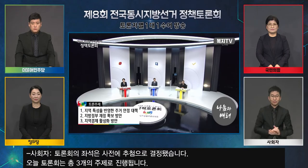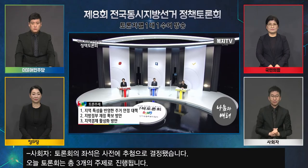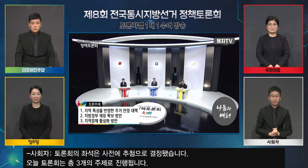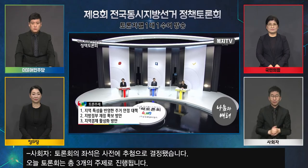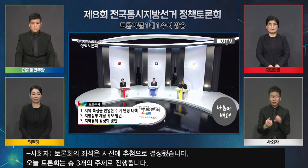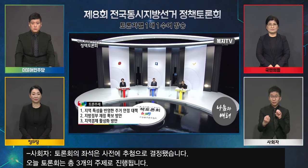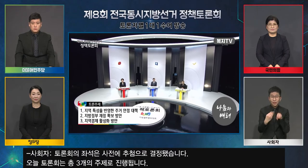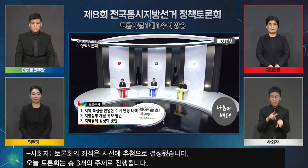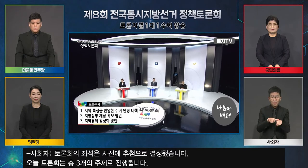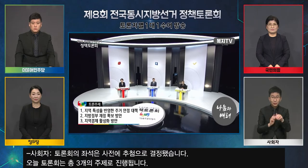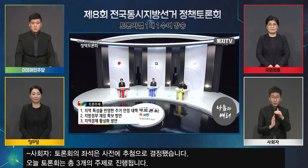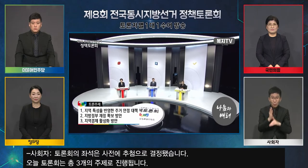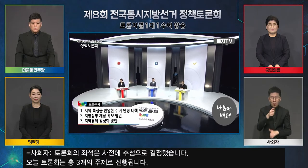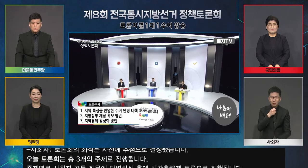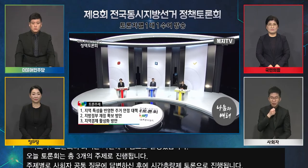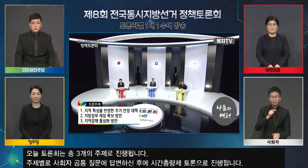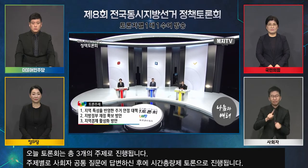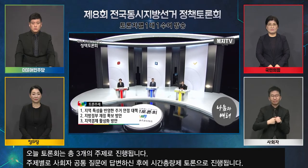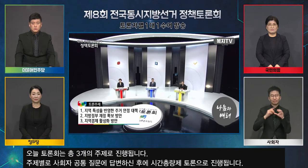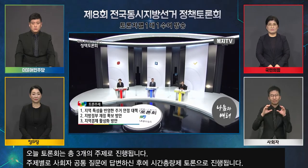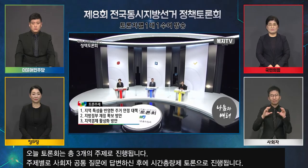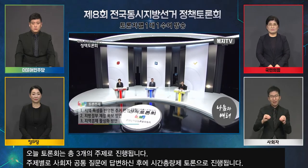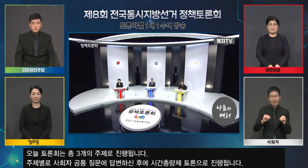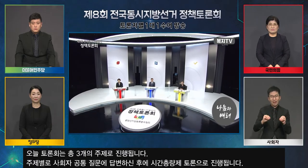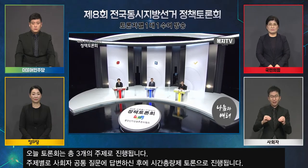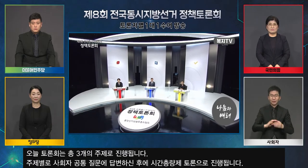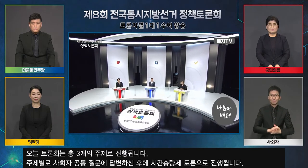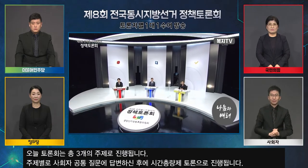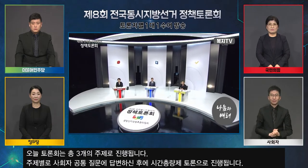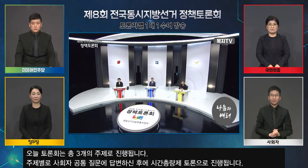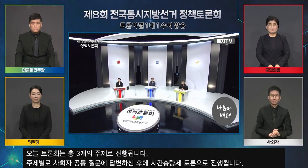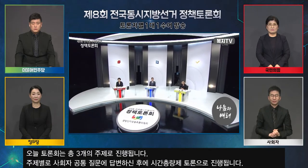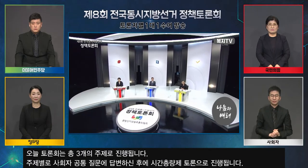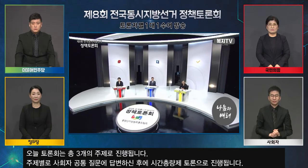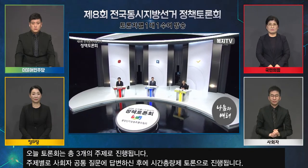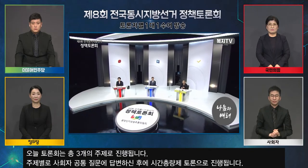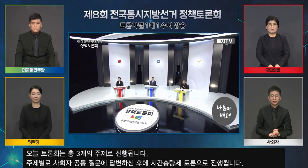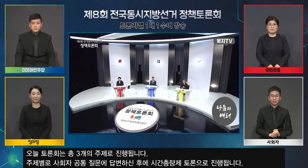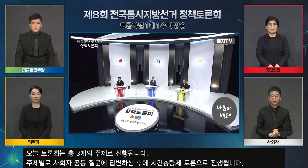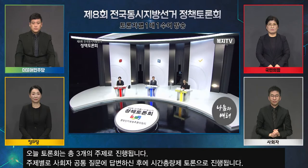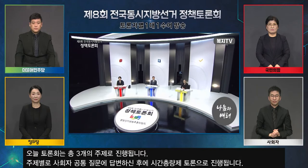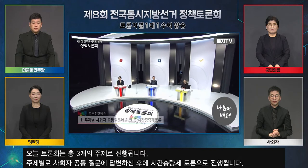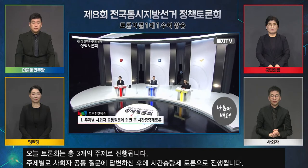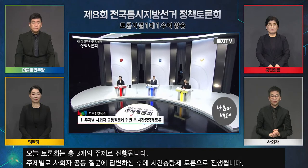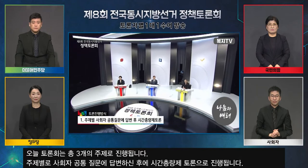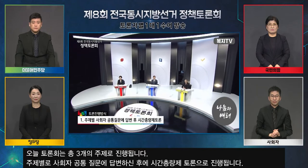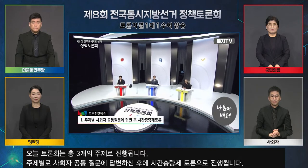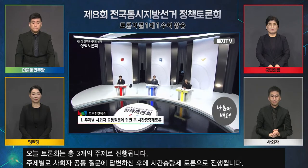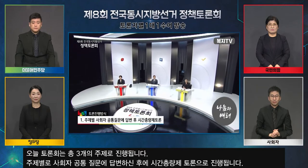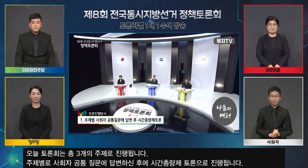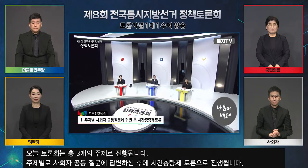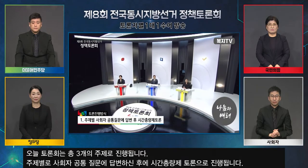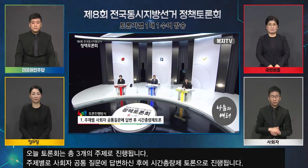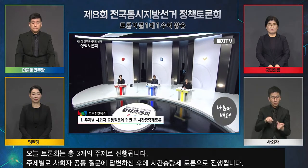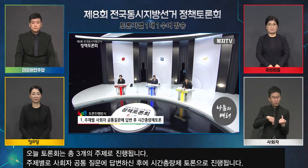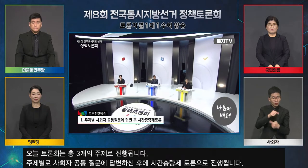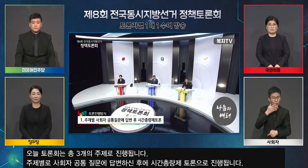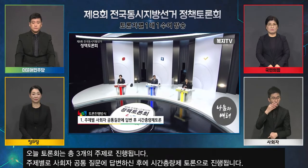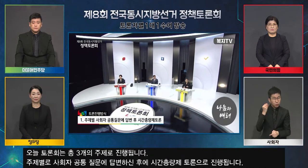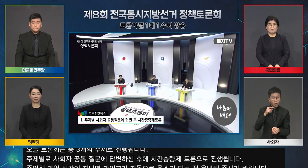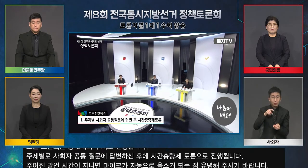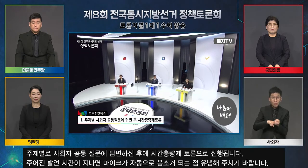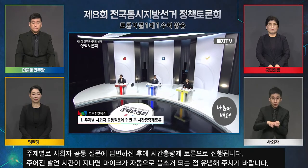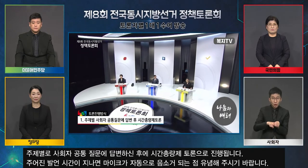발언 시간이 지나면 마이크가 자동으로 음소거되는 점 유념해 주시기 바랍니다. 효율적인 진행을 위해 사회자가